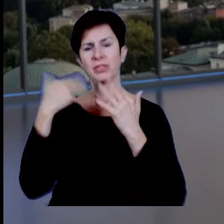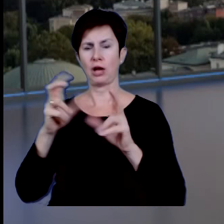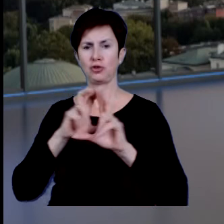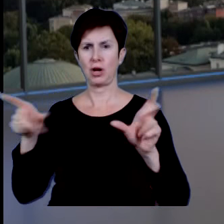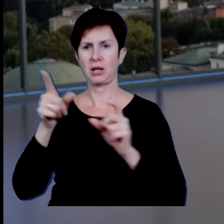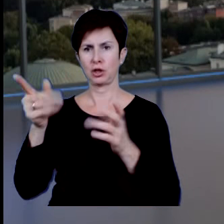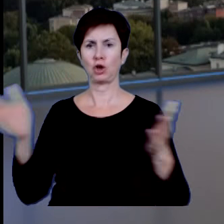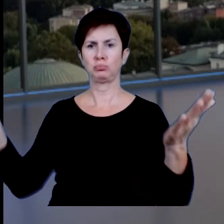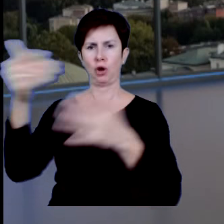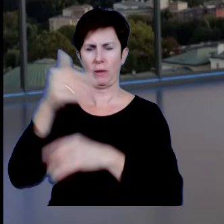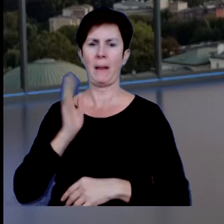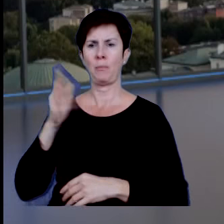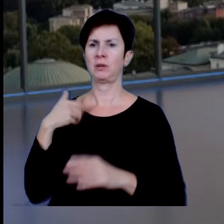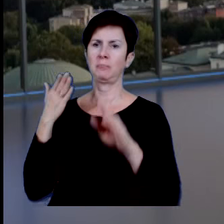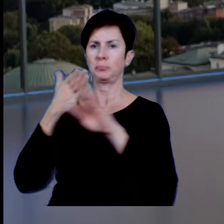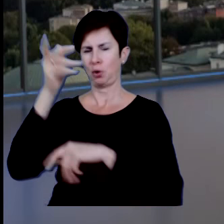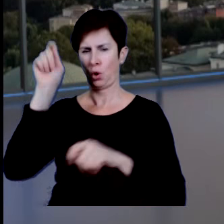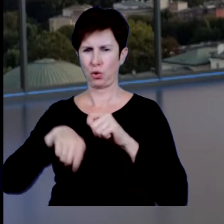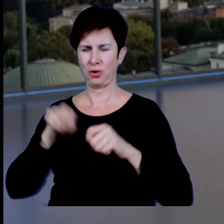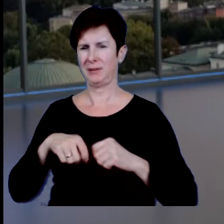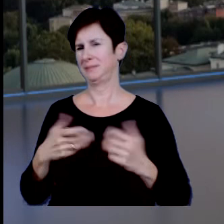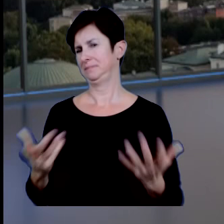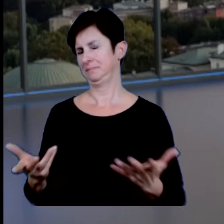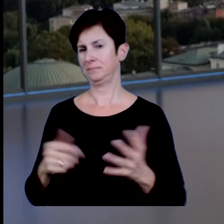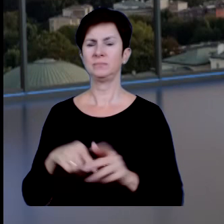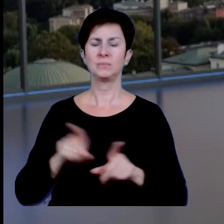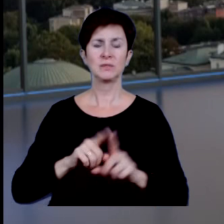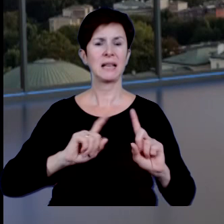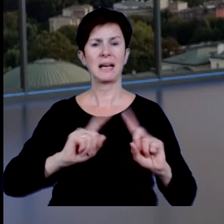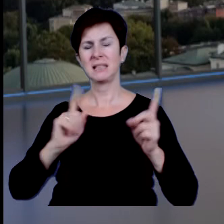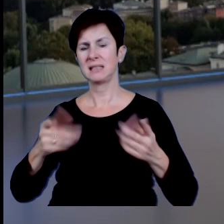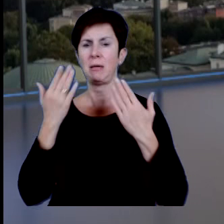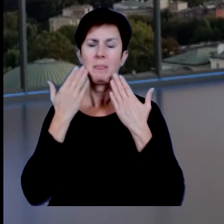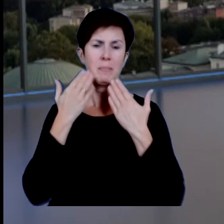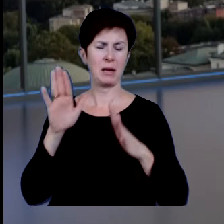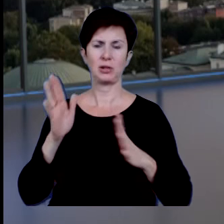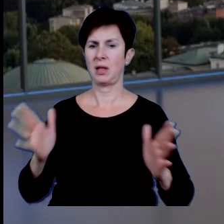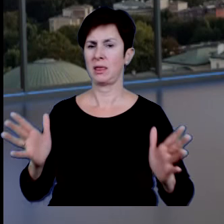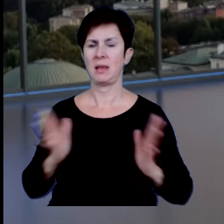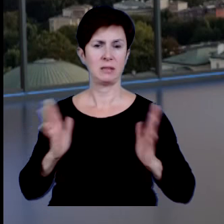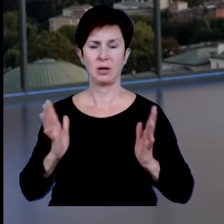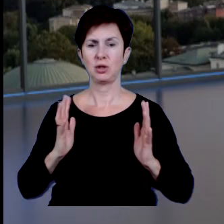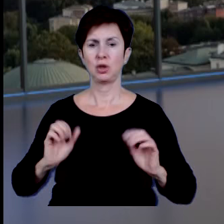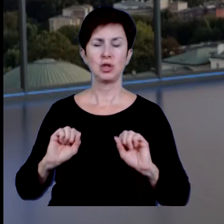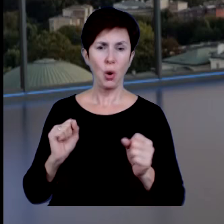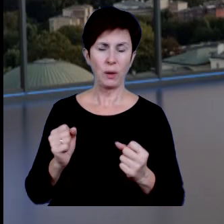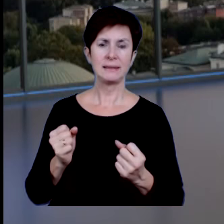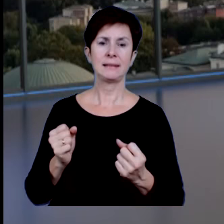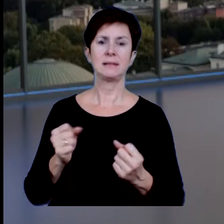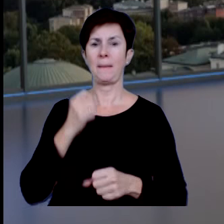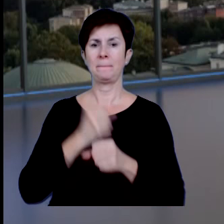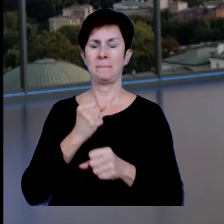uprzątnięcie pewnych nieprawidłowości i szereg innych bardzo niebezpiecznych działań, które pracownicy